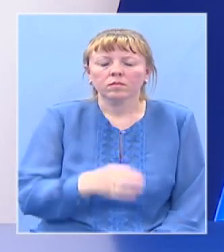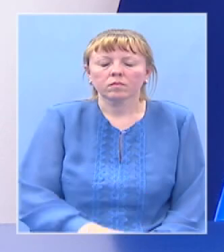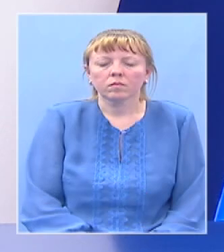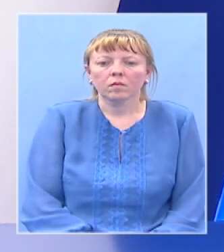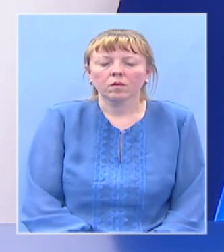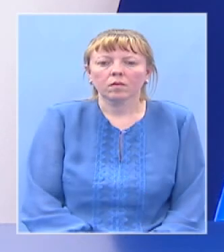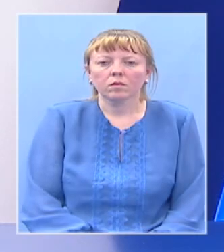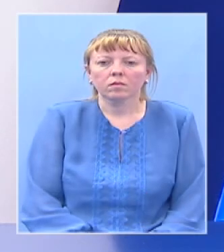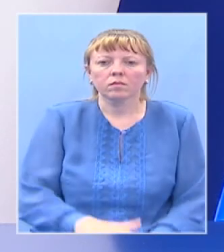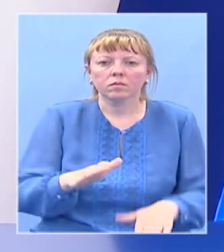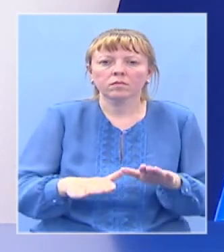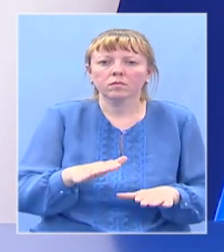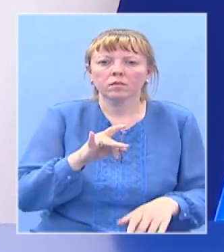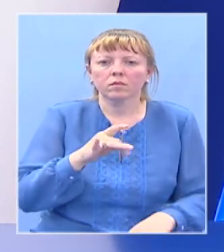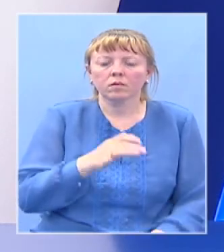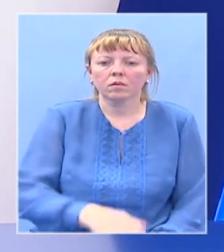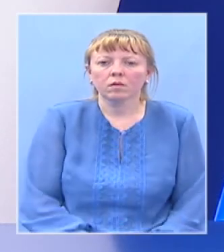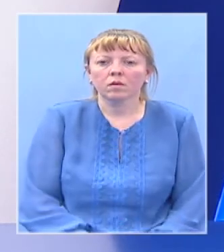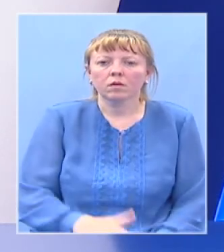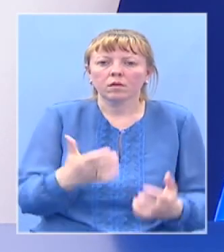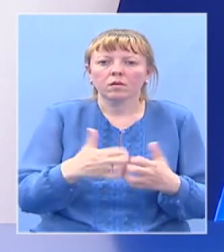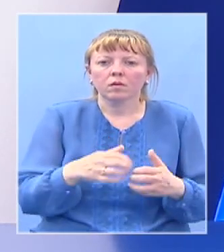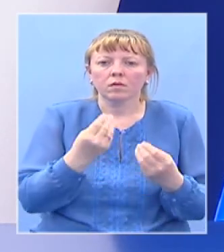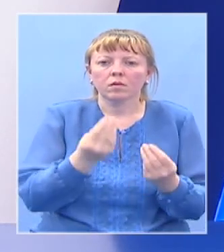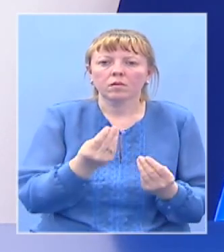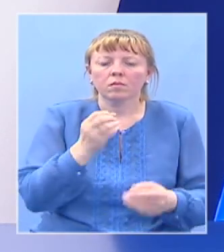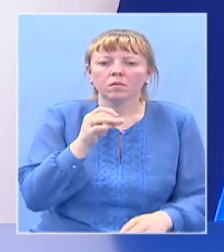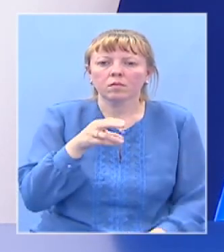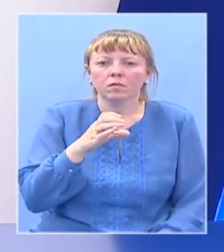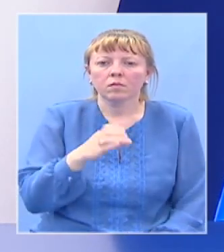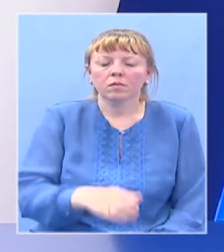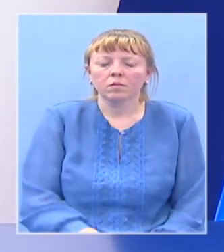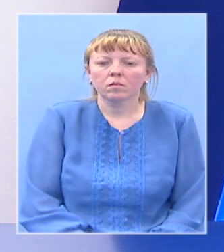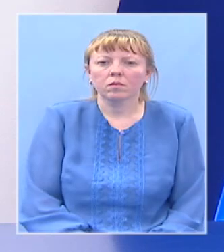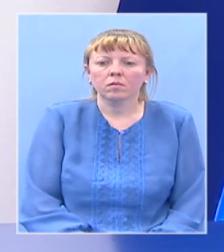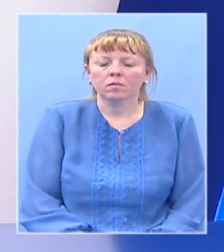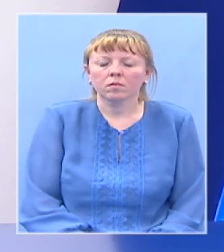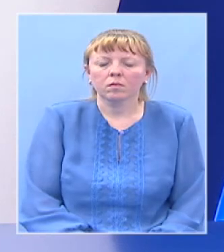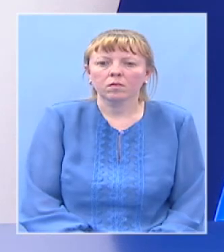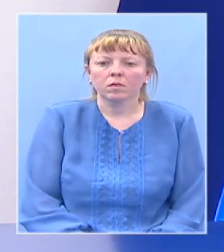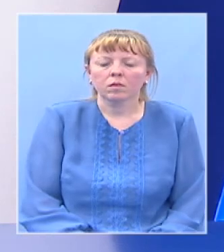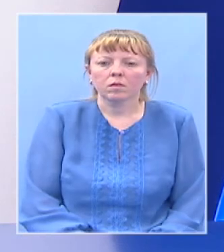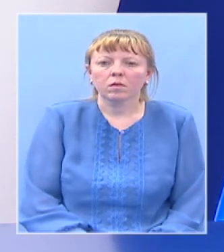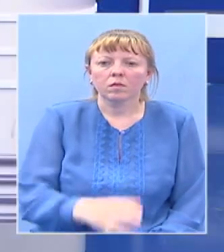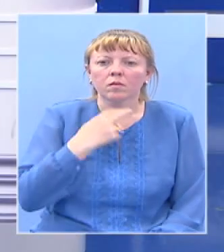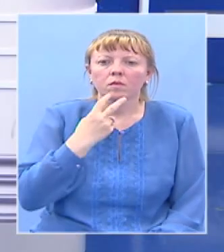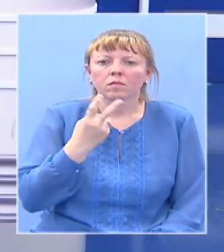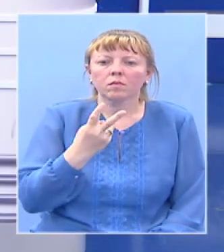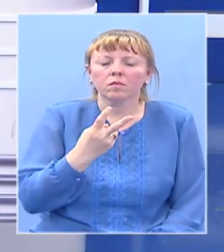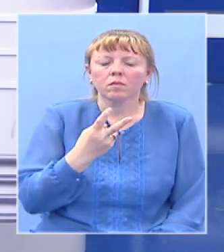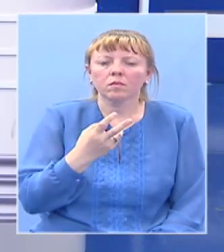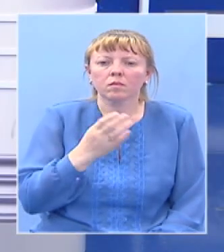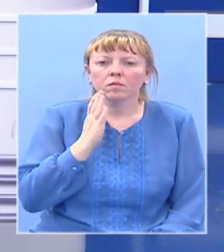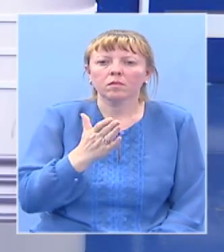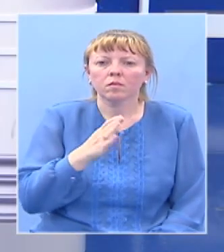превышение весовых параметров потом автоматически выдаёт эти данные в ТС А с ТС уже сотрудник транспортного контроля видит что у данного транспортного